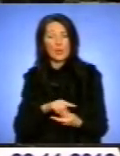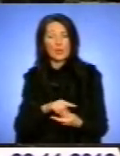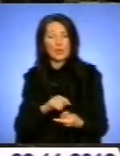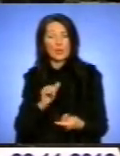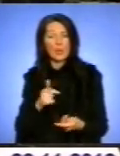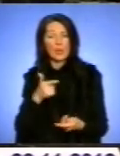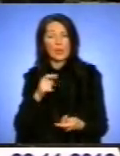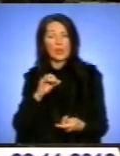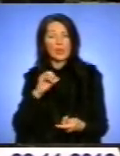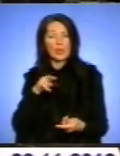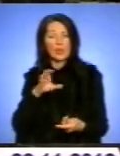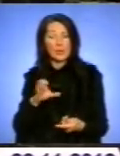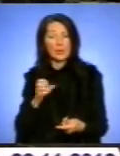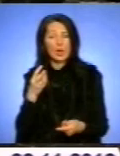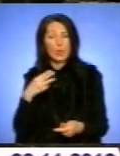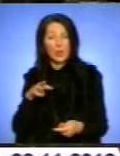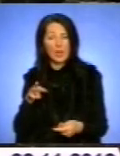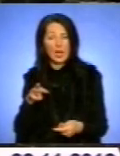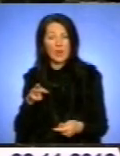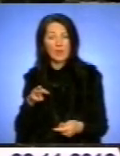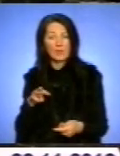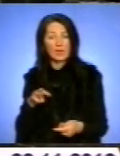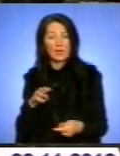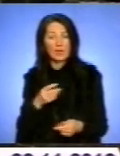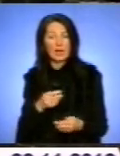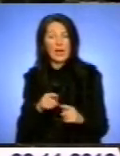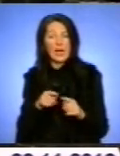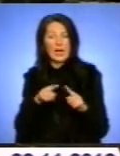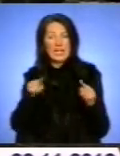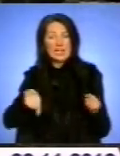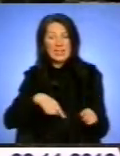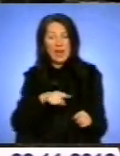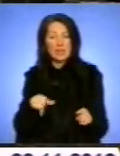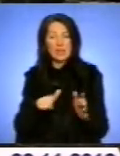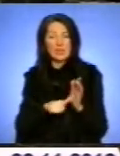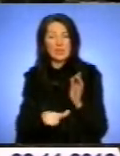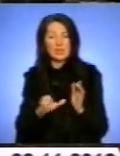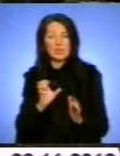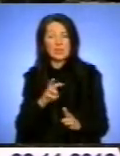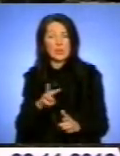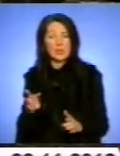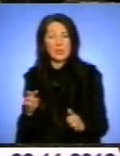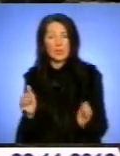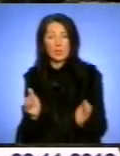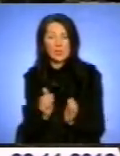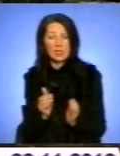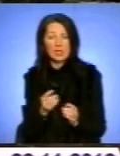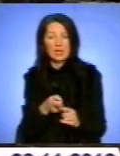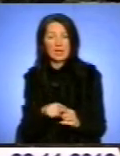гіпсову модель. І діаметр її 60 см, вона невеличка, але це